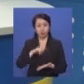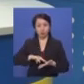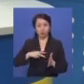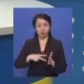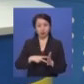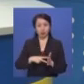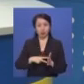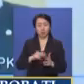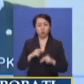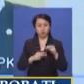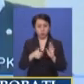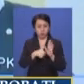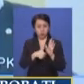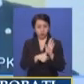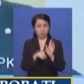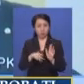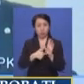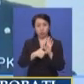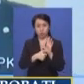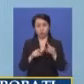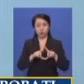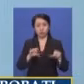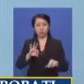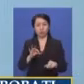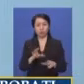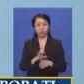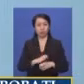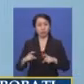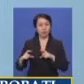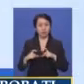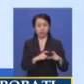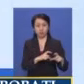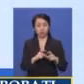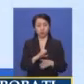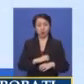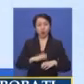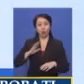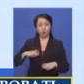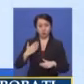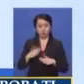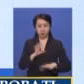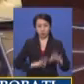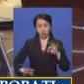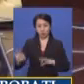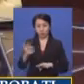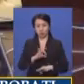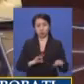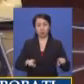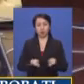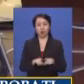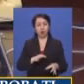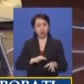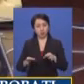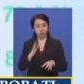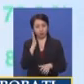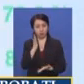рамках дкз строится 6600 объектов социальной коммунальной и транспортной инфраструктуры после завершения проекта в смежных